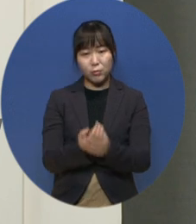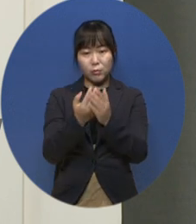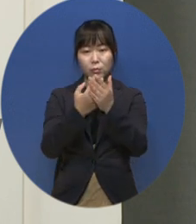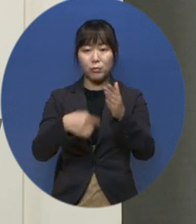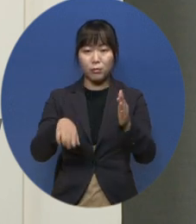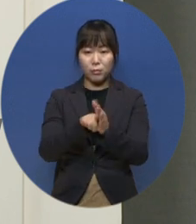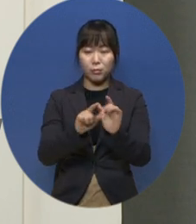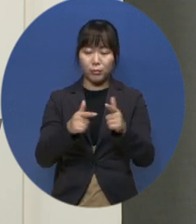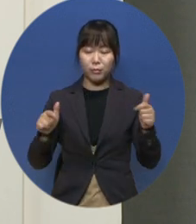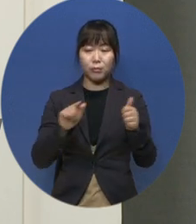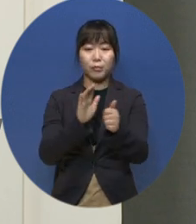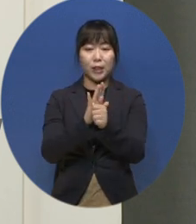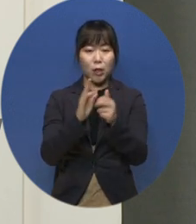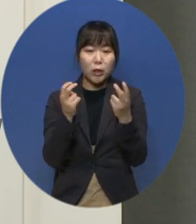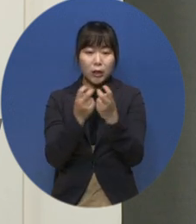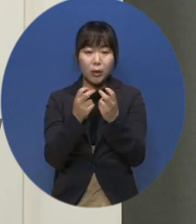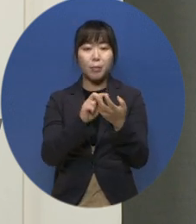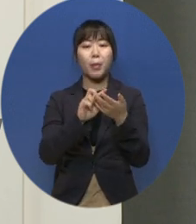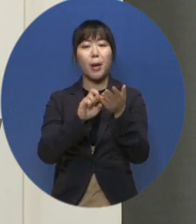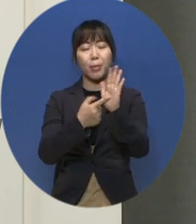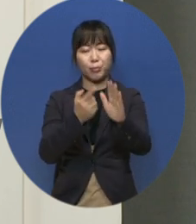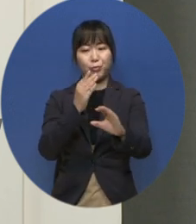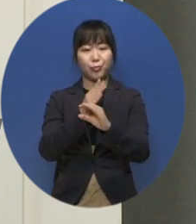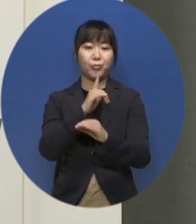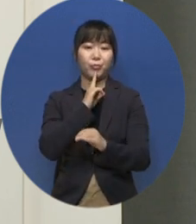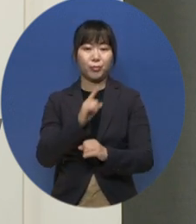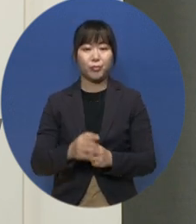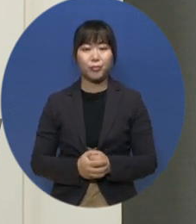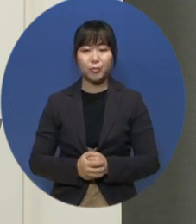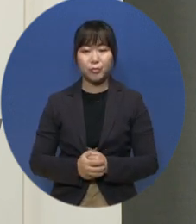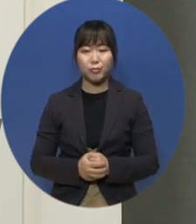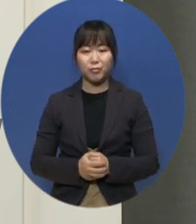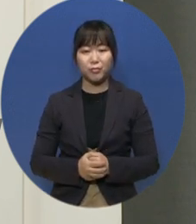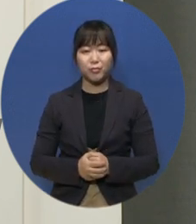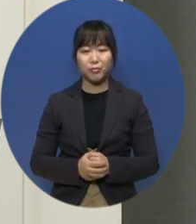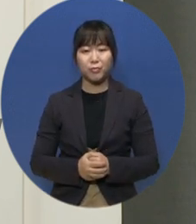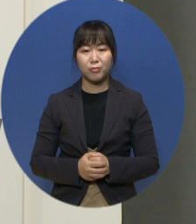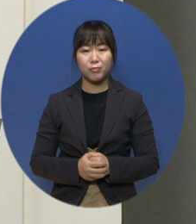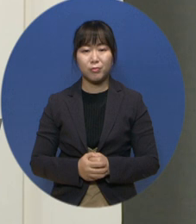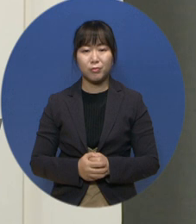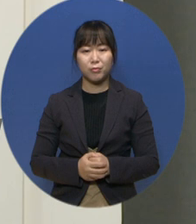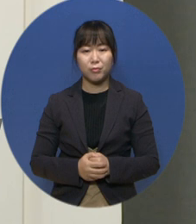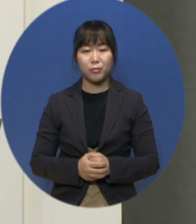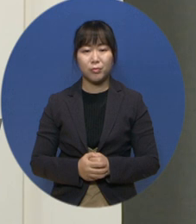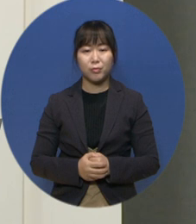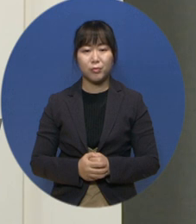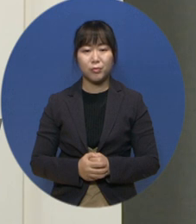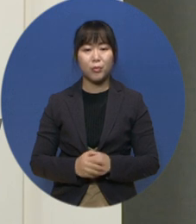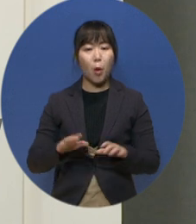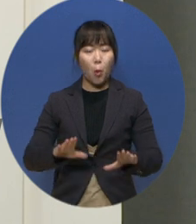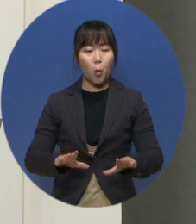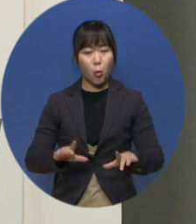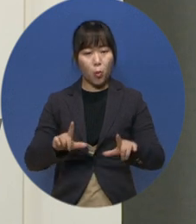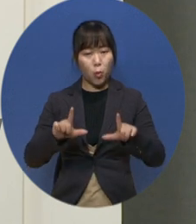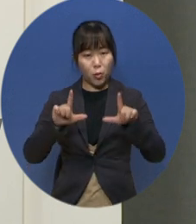가지 지원책을 내놓고 있다 그랬는데 아마 금년이